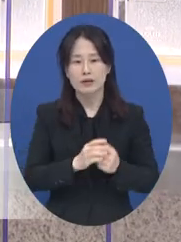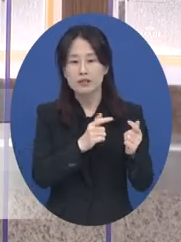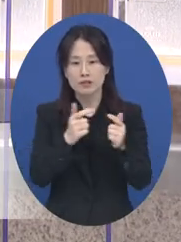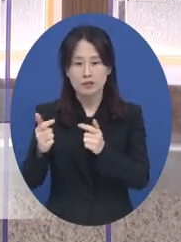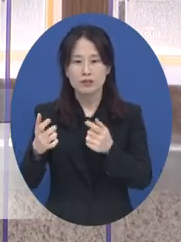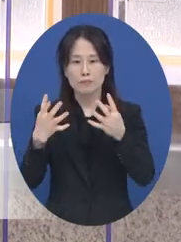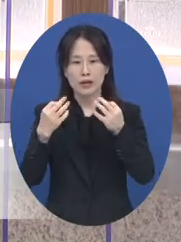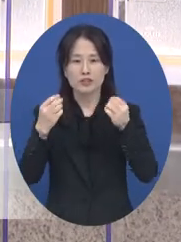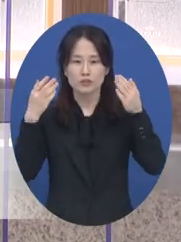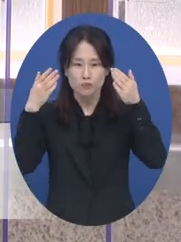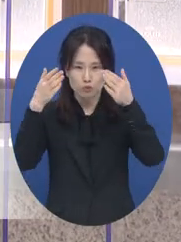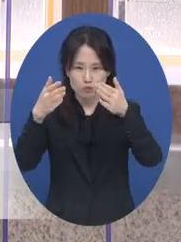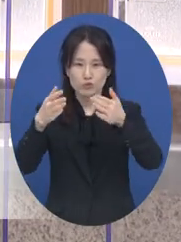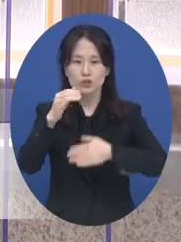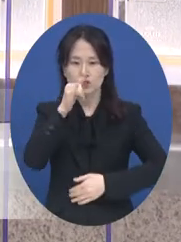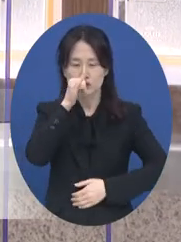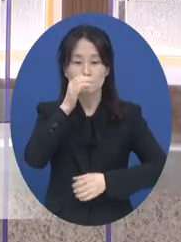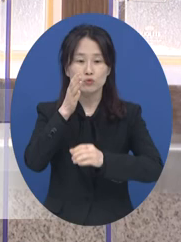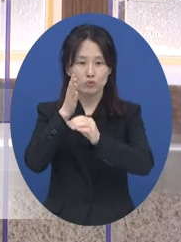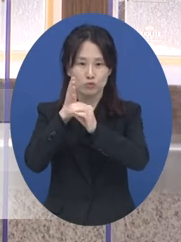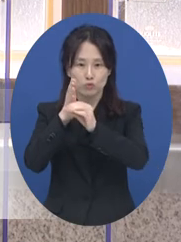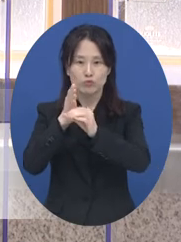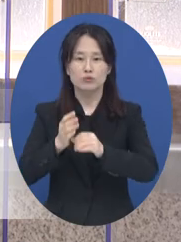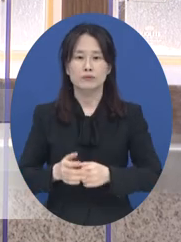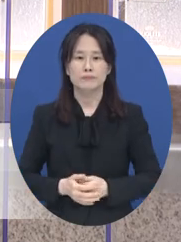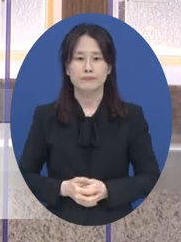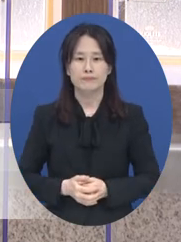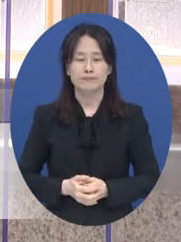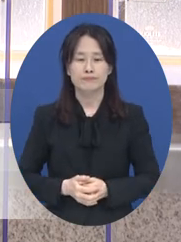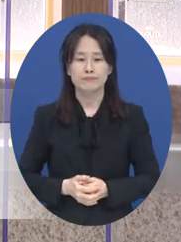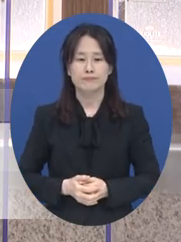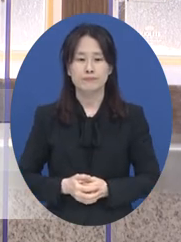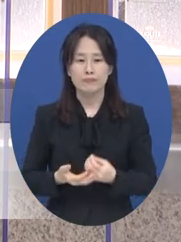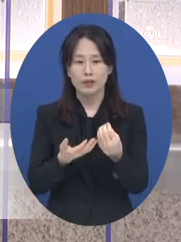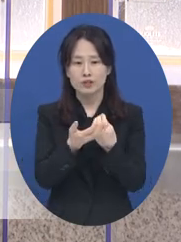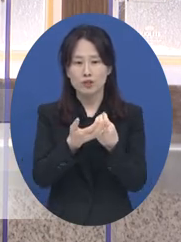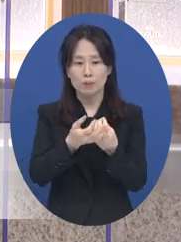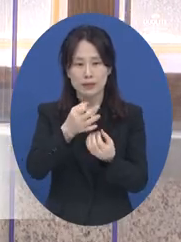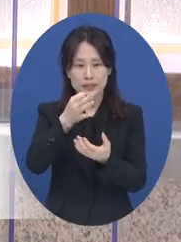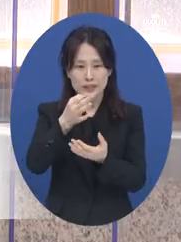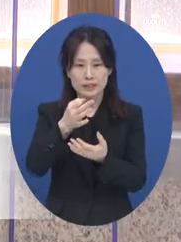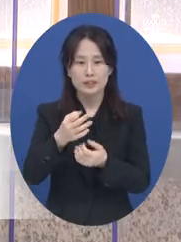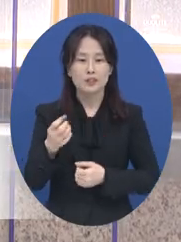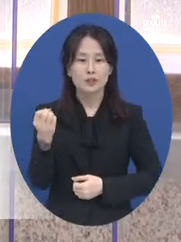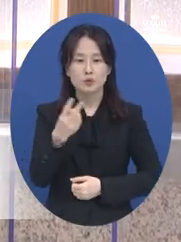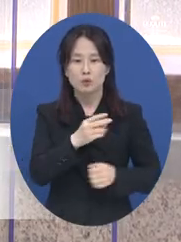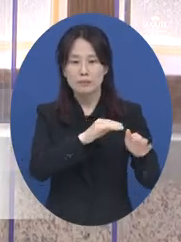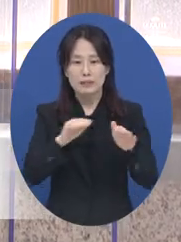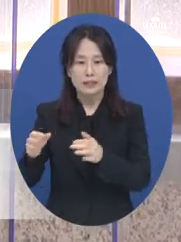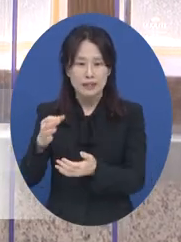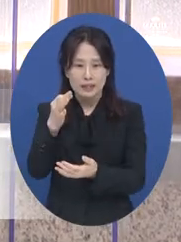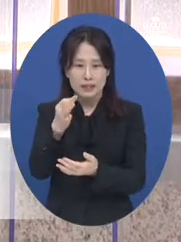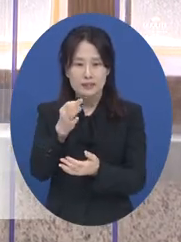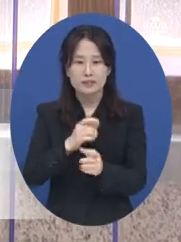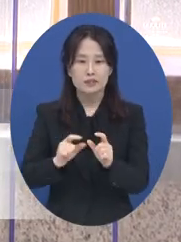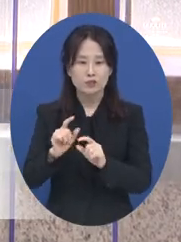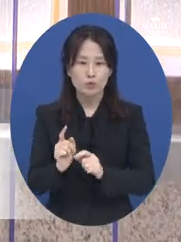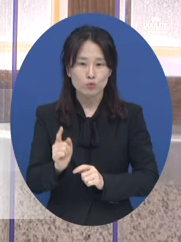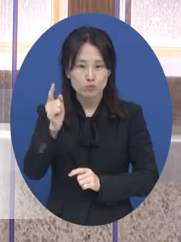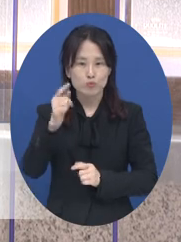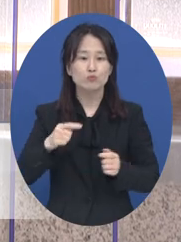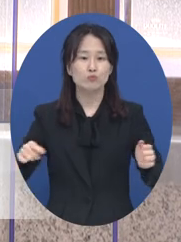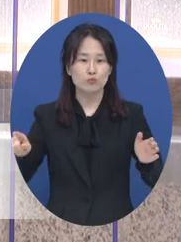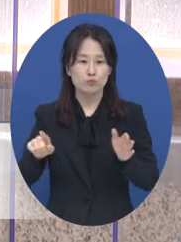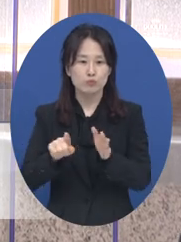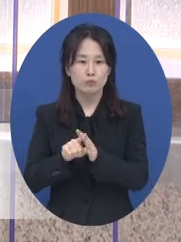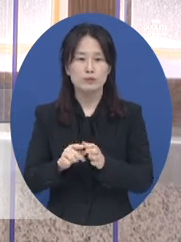관광 이런 부분들을 이제 많이 좀 주목을 하고 있습니다. 그래서 이 섬의 가치 또는 바다의